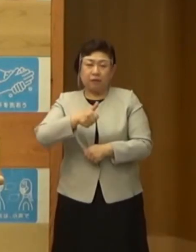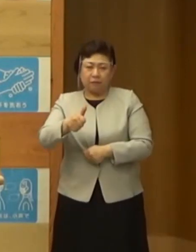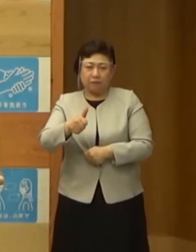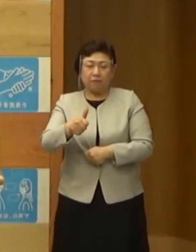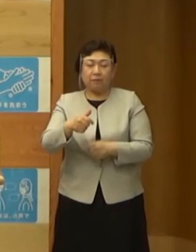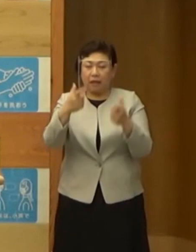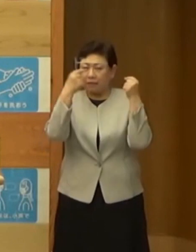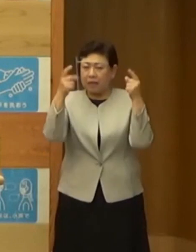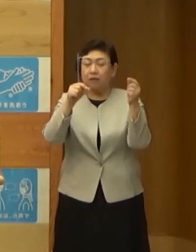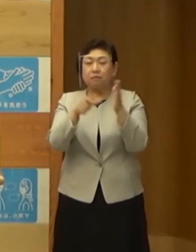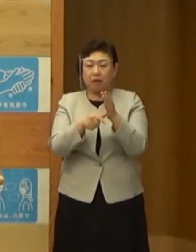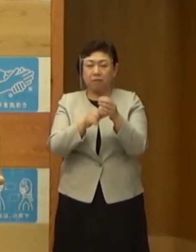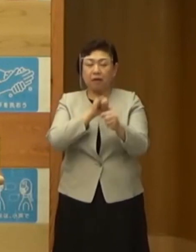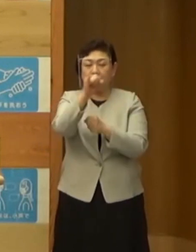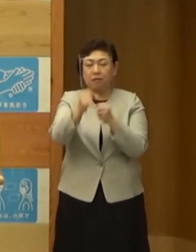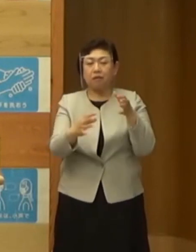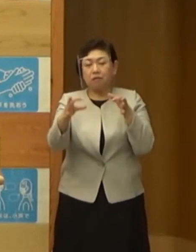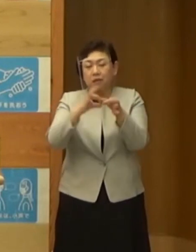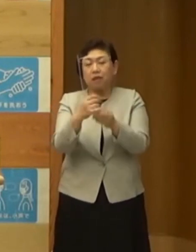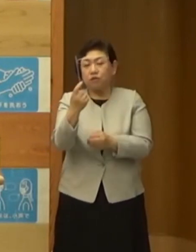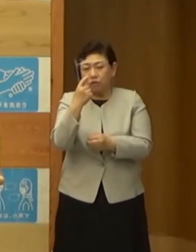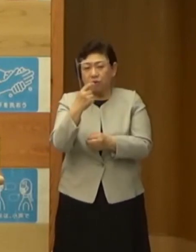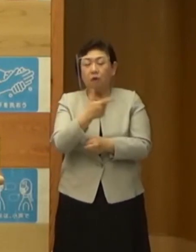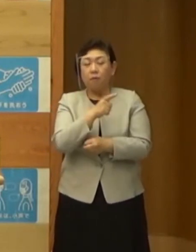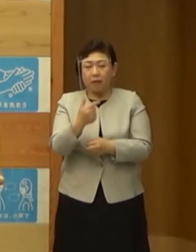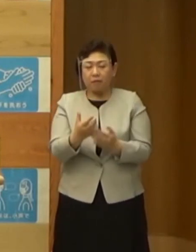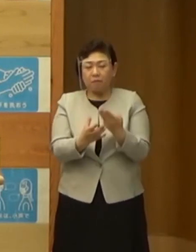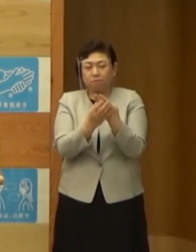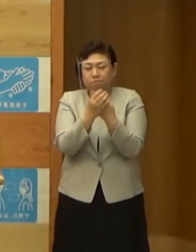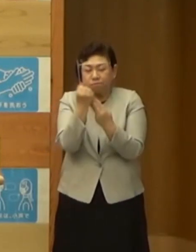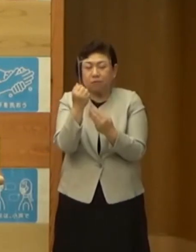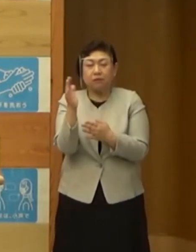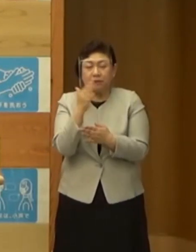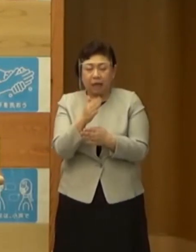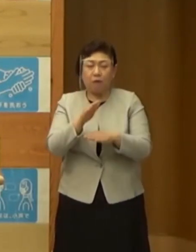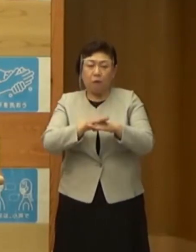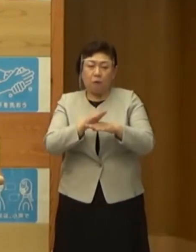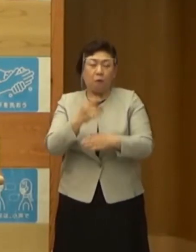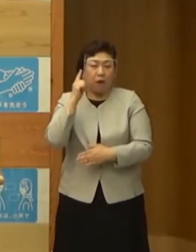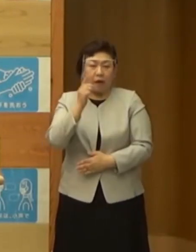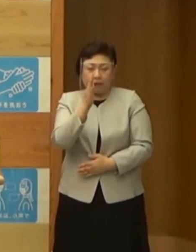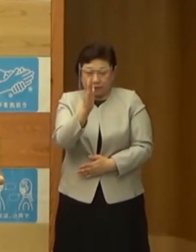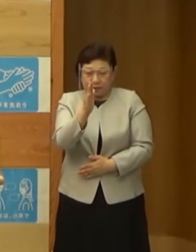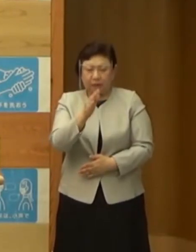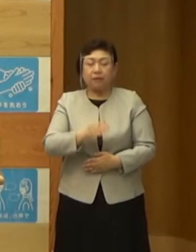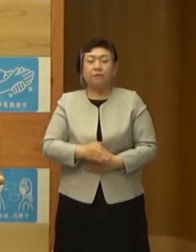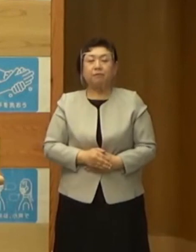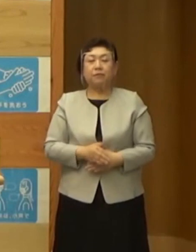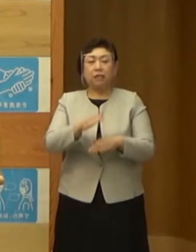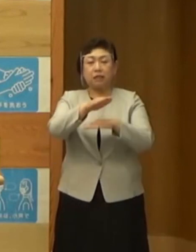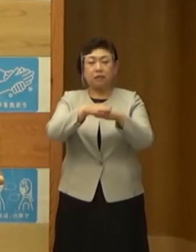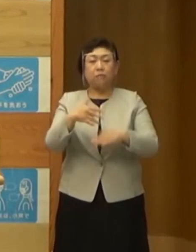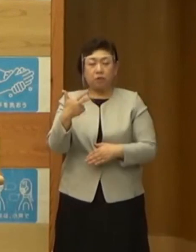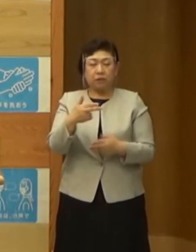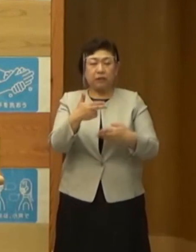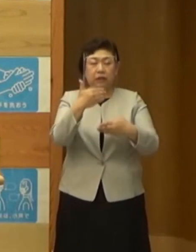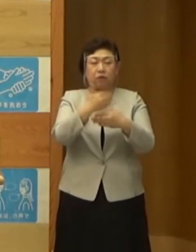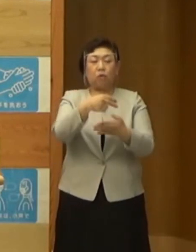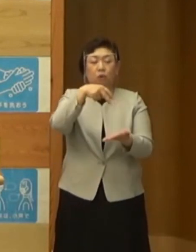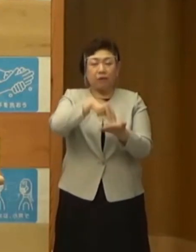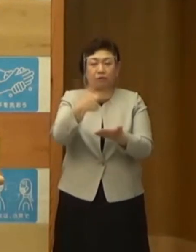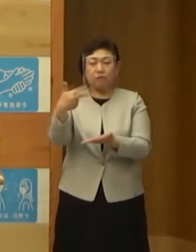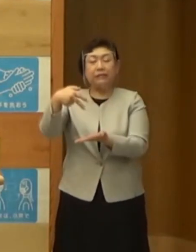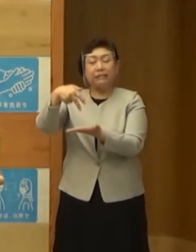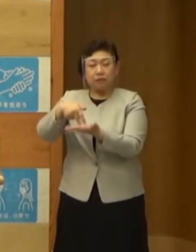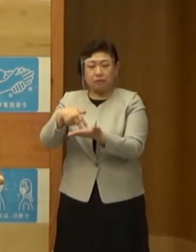業など密にならないための必要な取り組みをお願いいたします。札幌市内の同立、私立